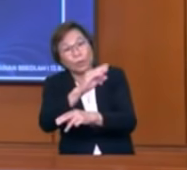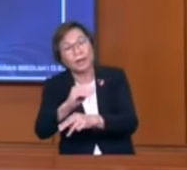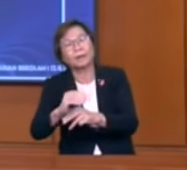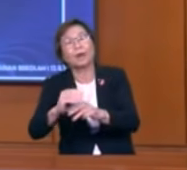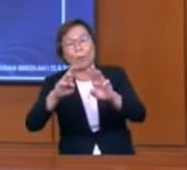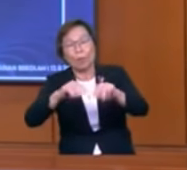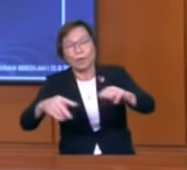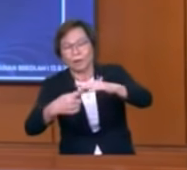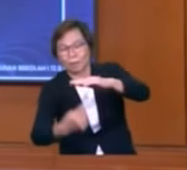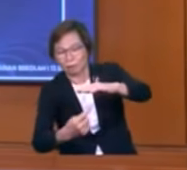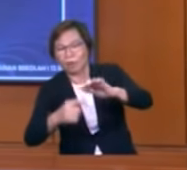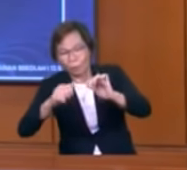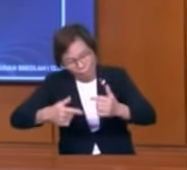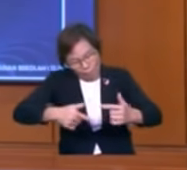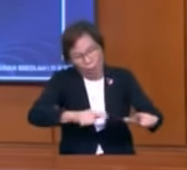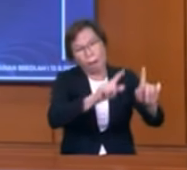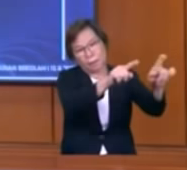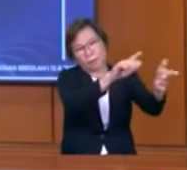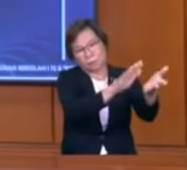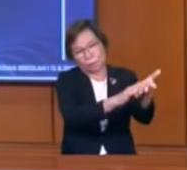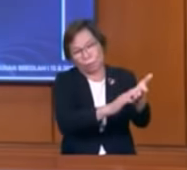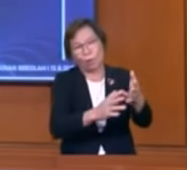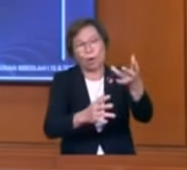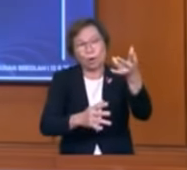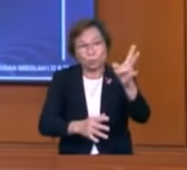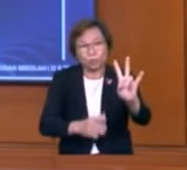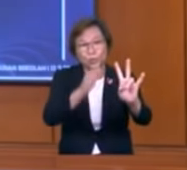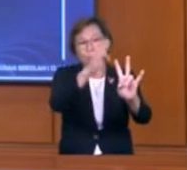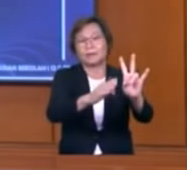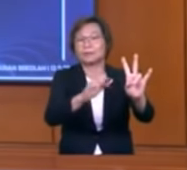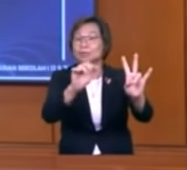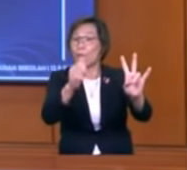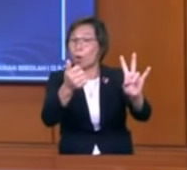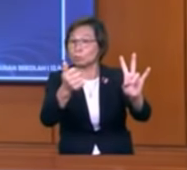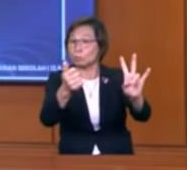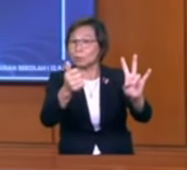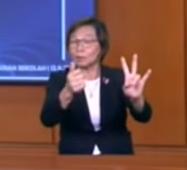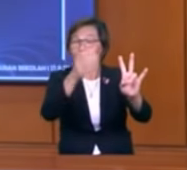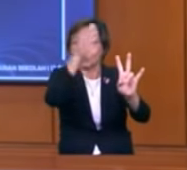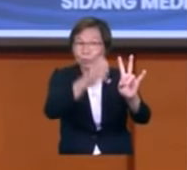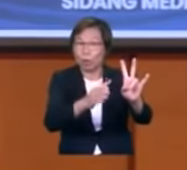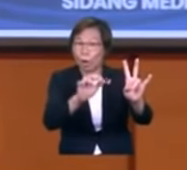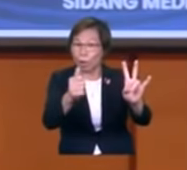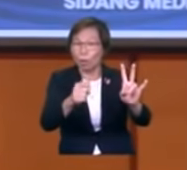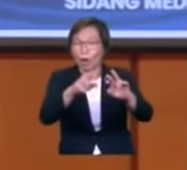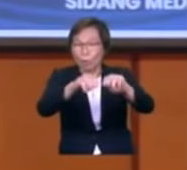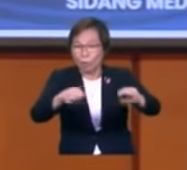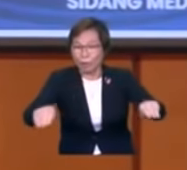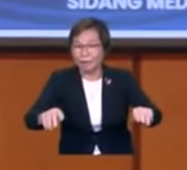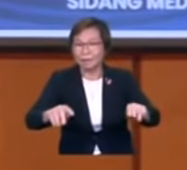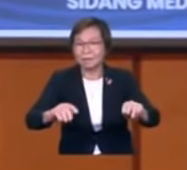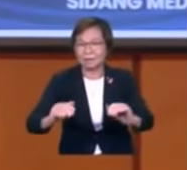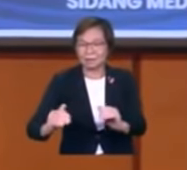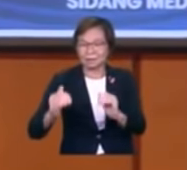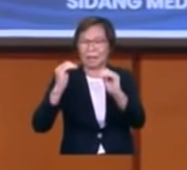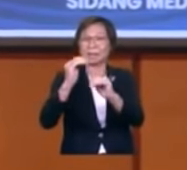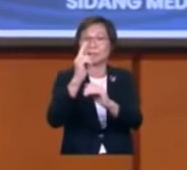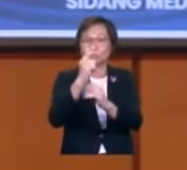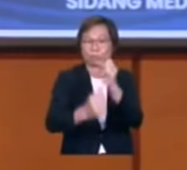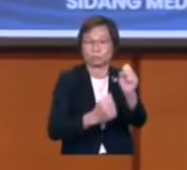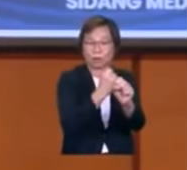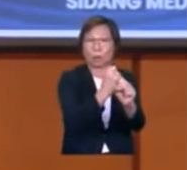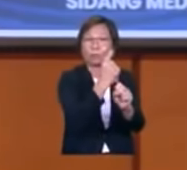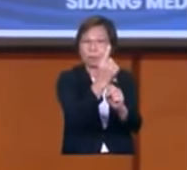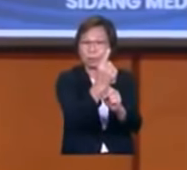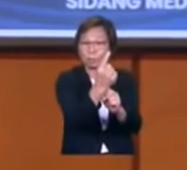murid prasekolah baik masuk 17 okt make murid tahap 1 yaitu murid